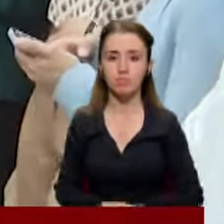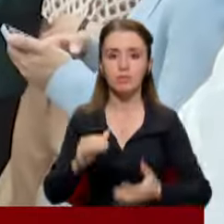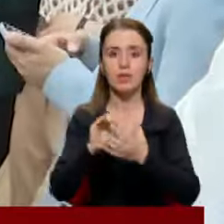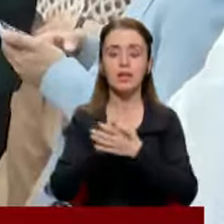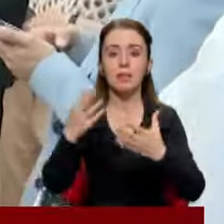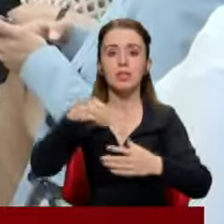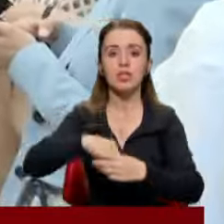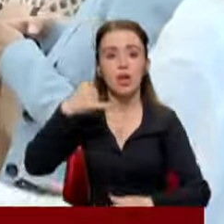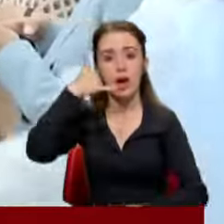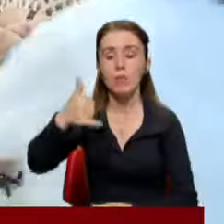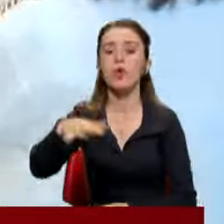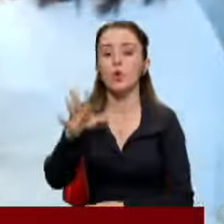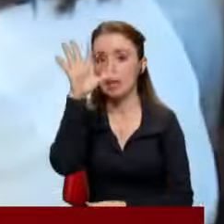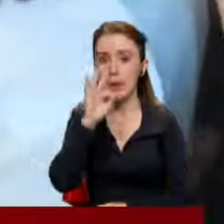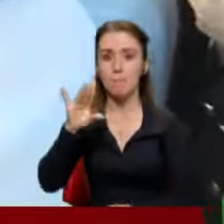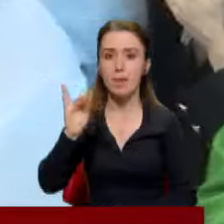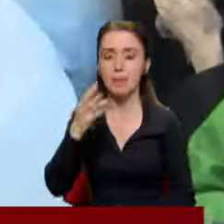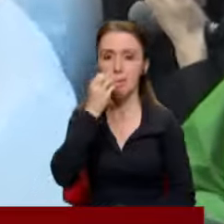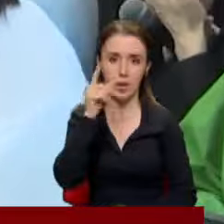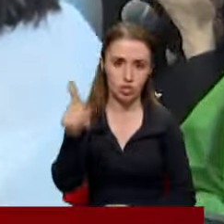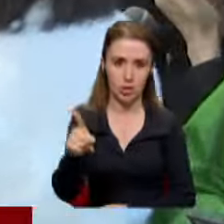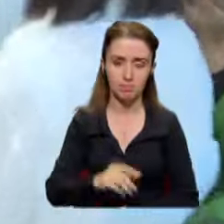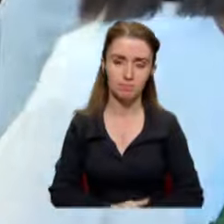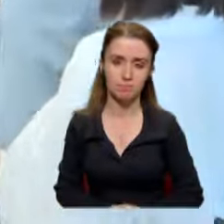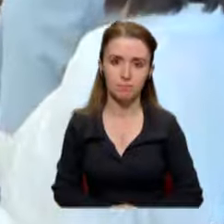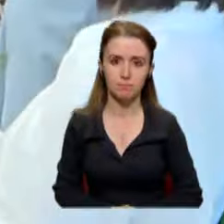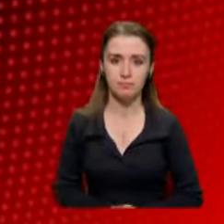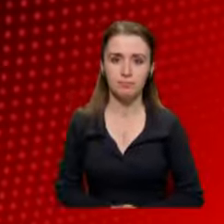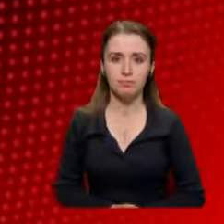için aramayan tek isim MHP lideri Bahçeli.